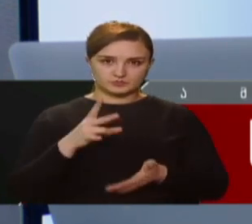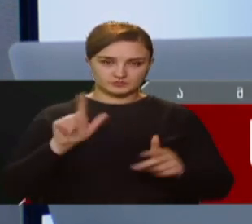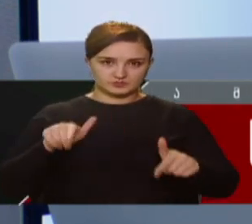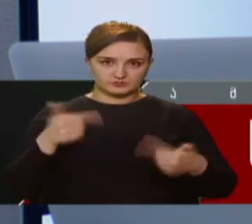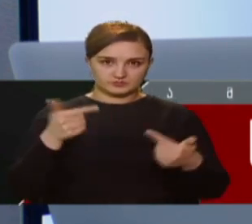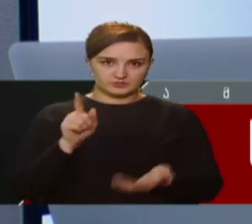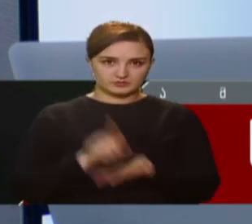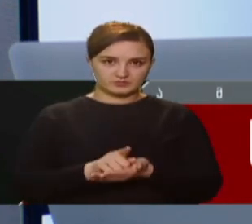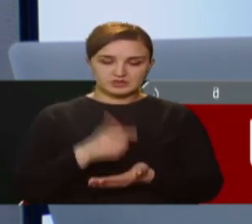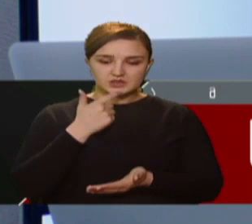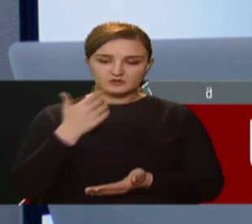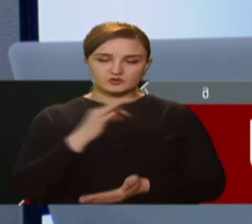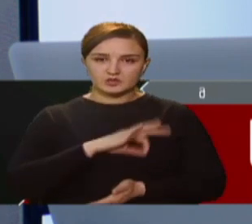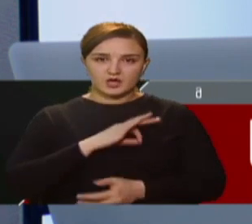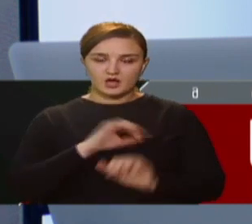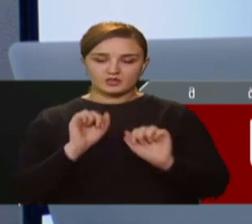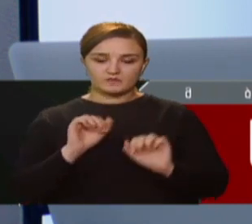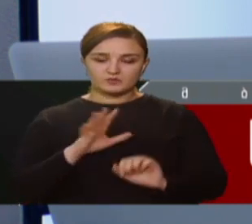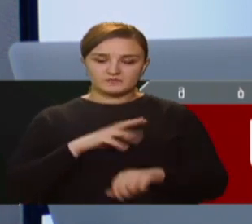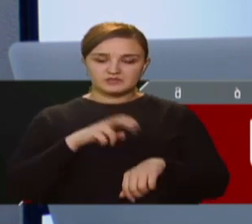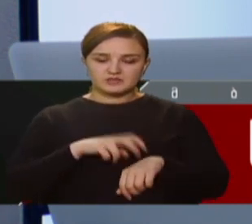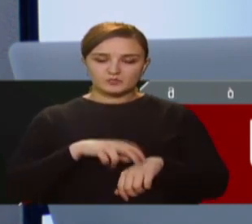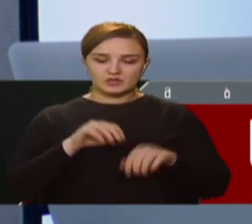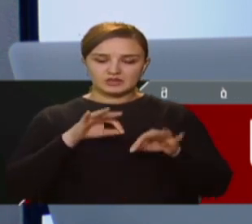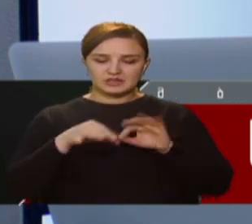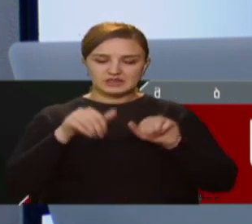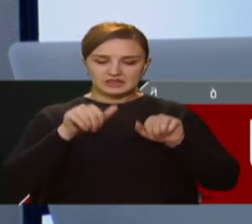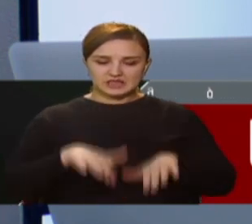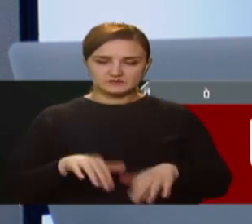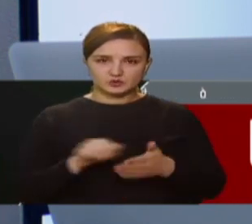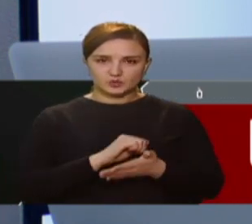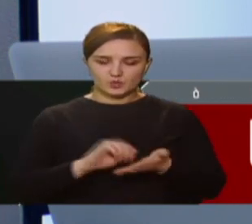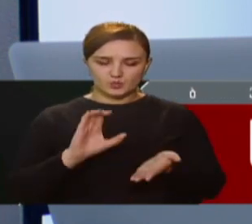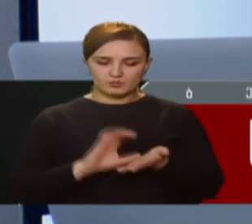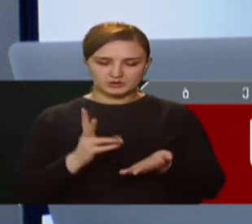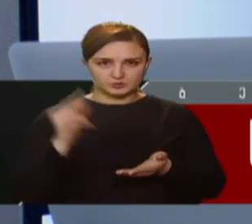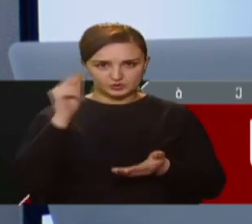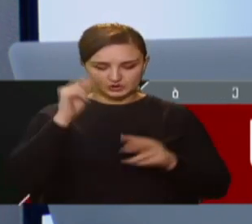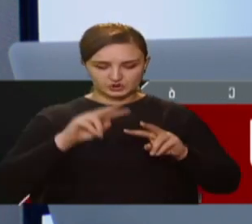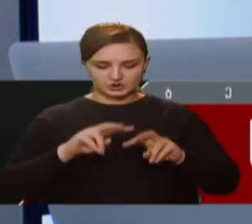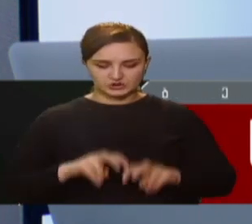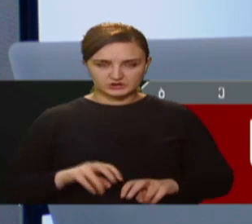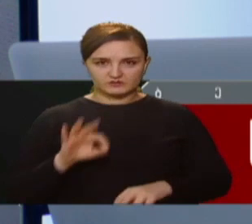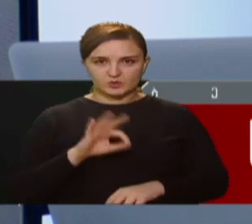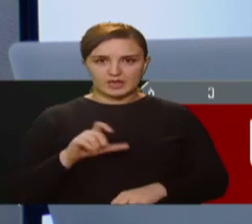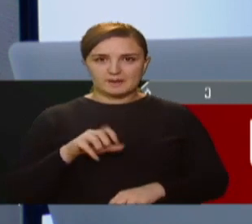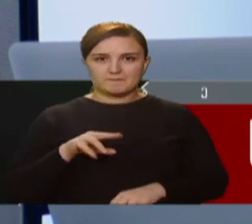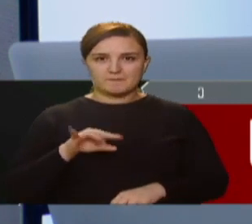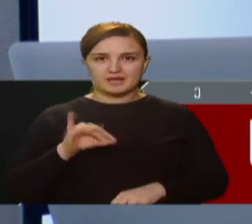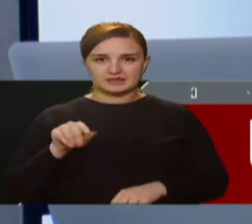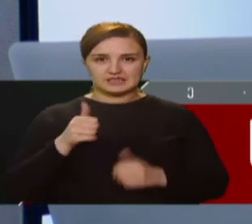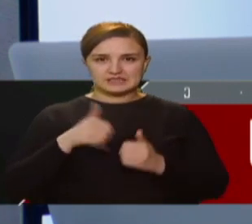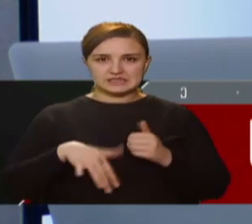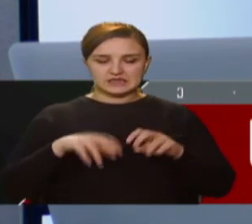de Saakashvili să advocata bismert zardgeneli sa medicină dascuna bide documentația șei saos. Saubaria empatie Mir ჩატარებული